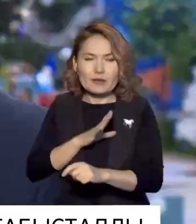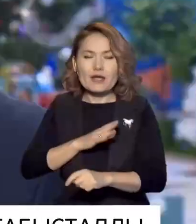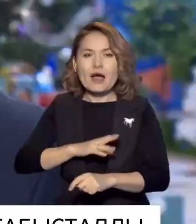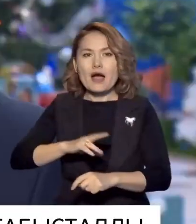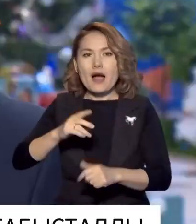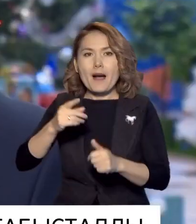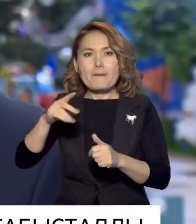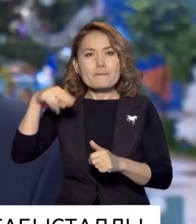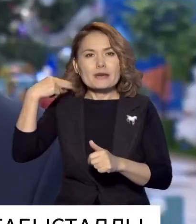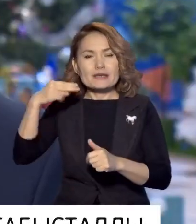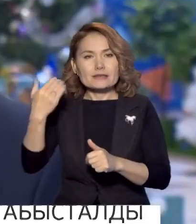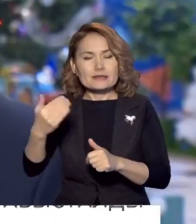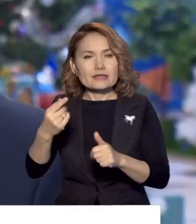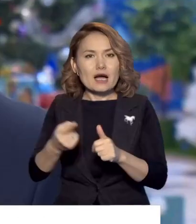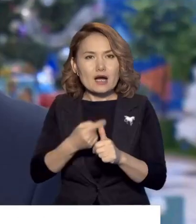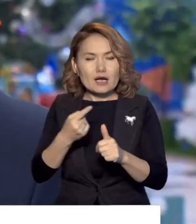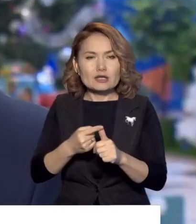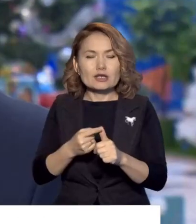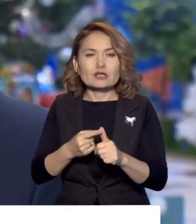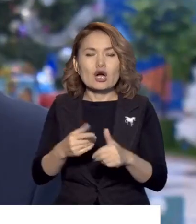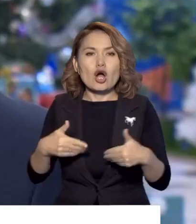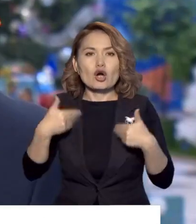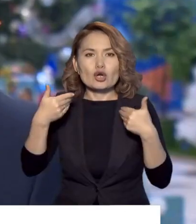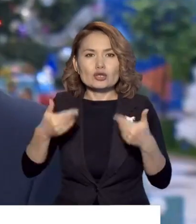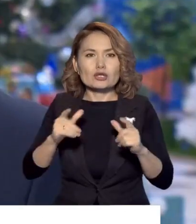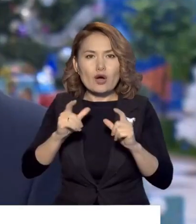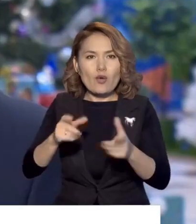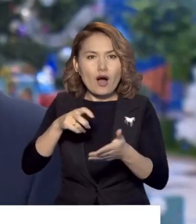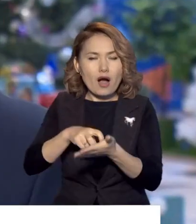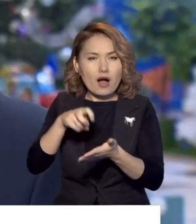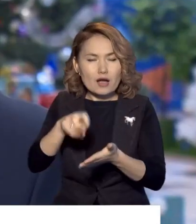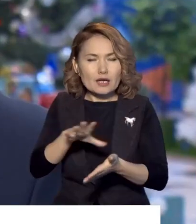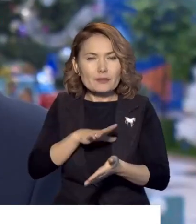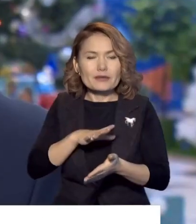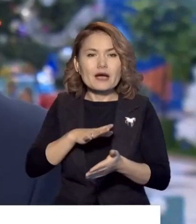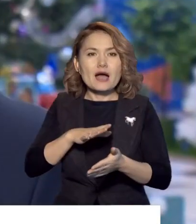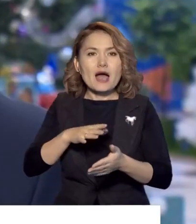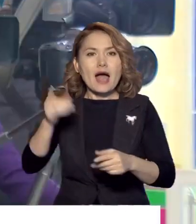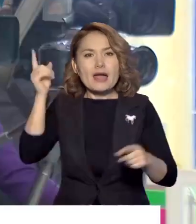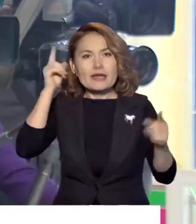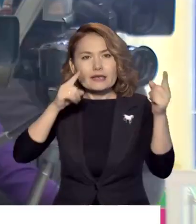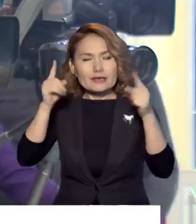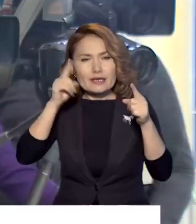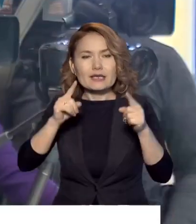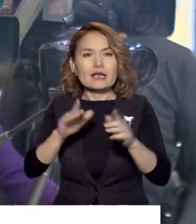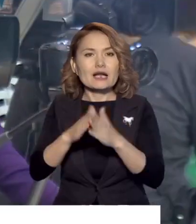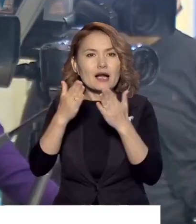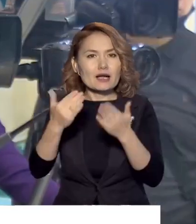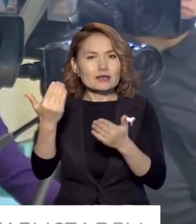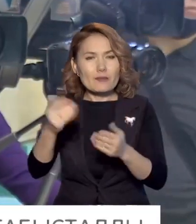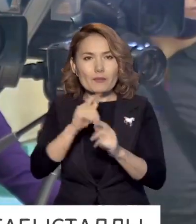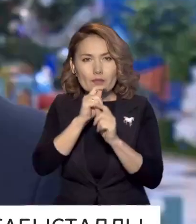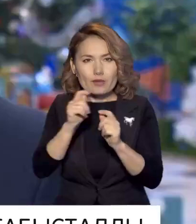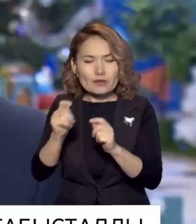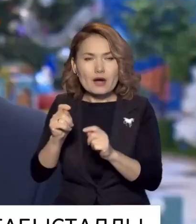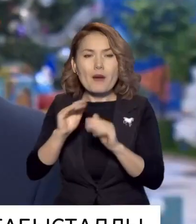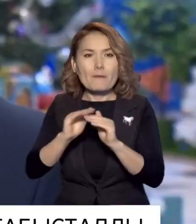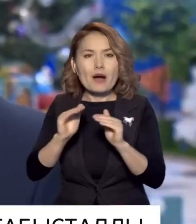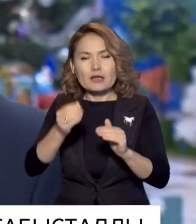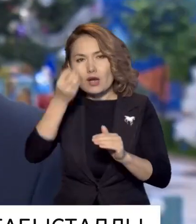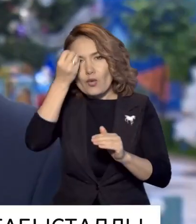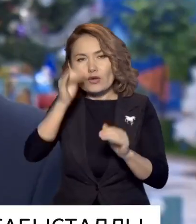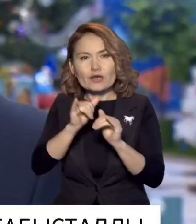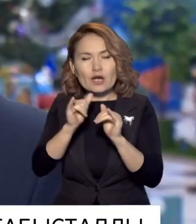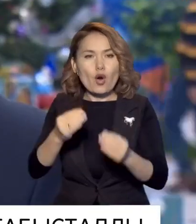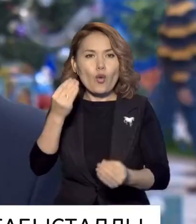атынан құттықтау хаты, одан кейінгі ертегілер кітабы, баланың ой өрісін дамытатын